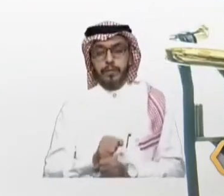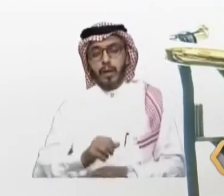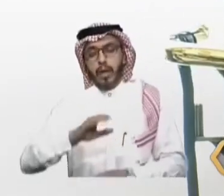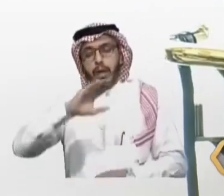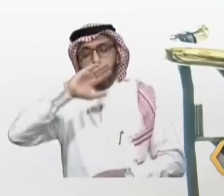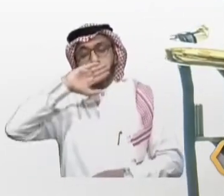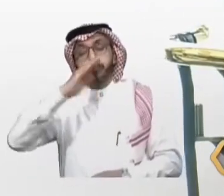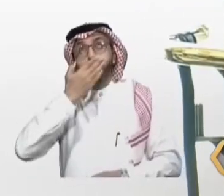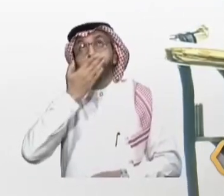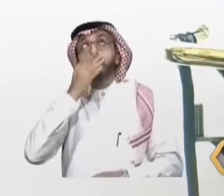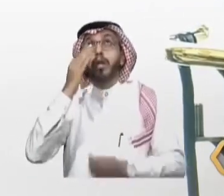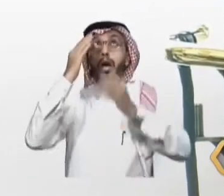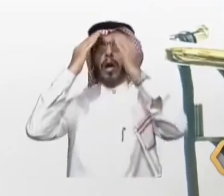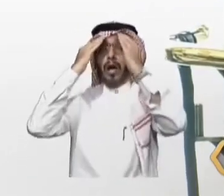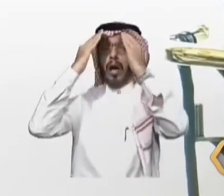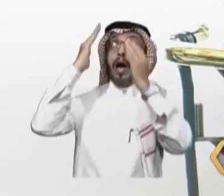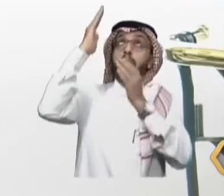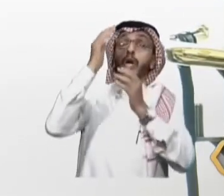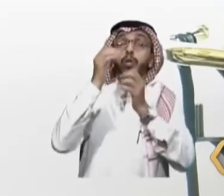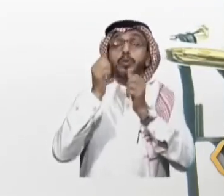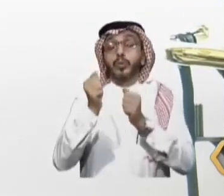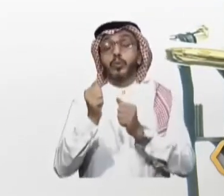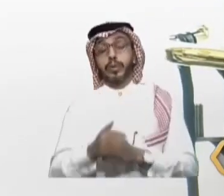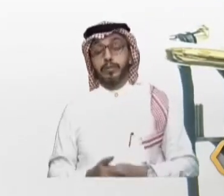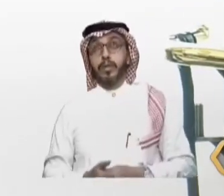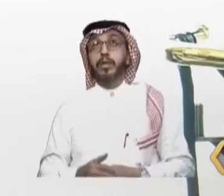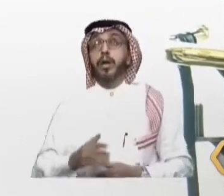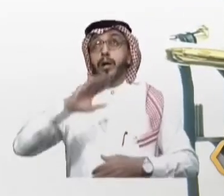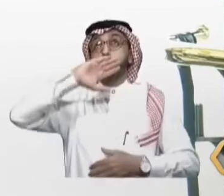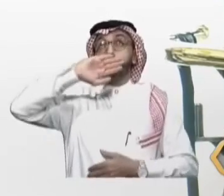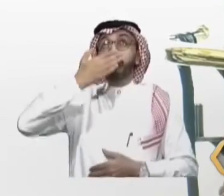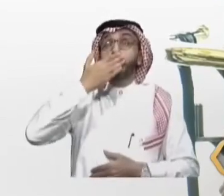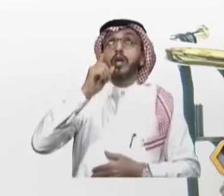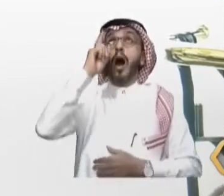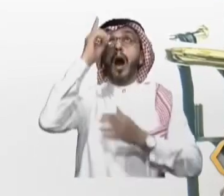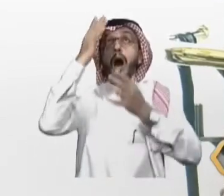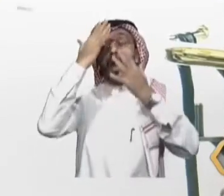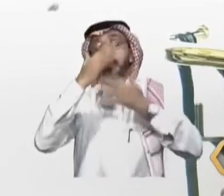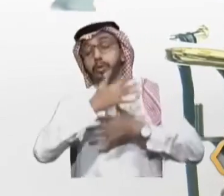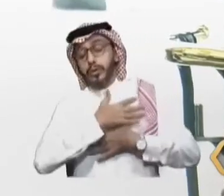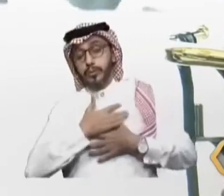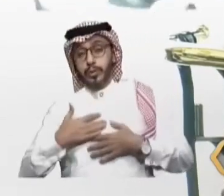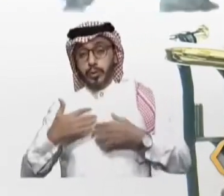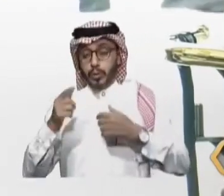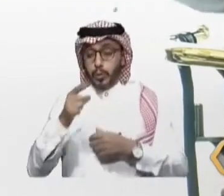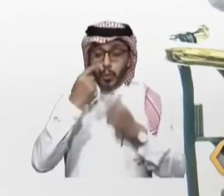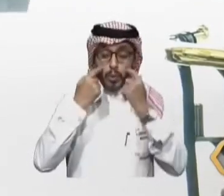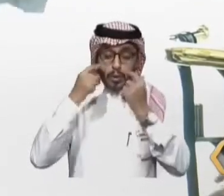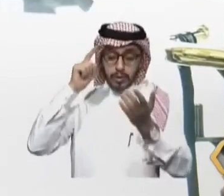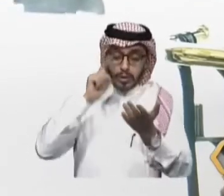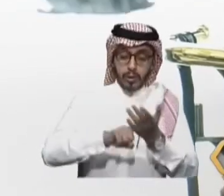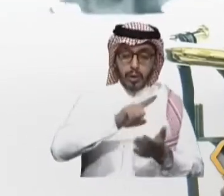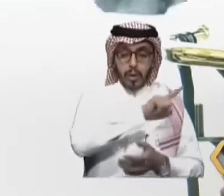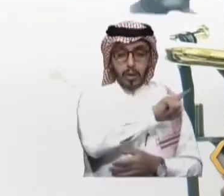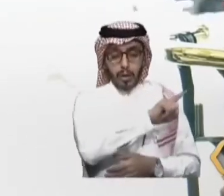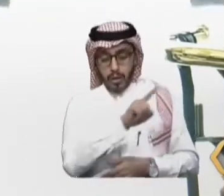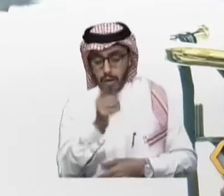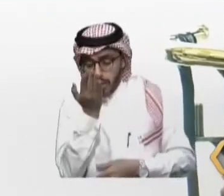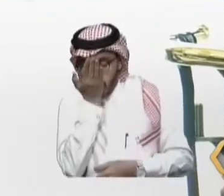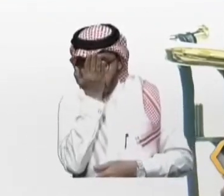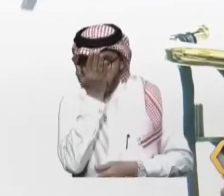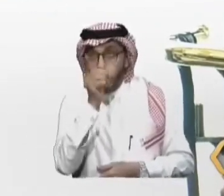أحمده سبحانه حمدًا يبلغنا رضاه، وأشهد أن لا إله إلا